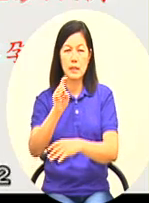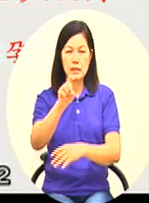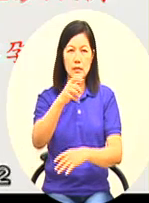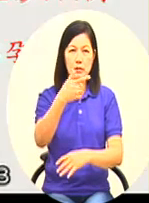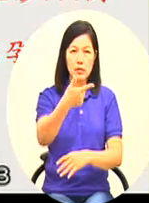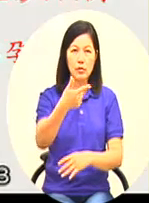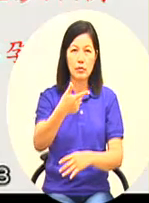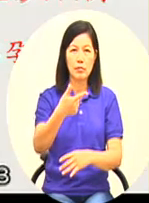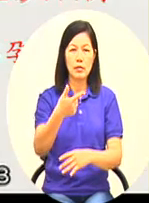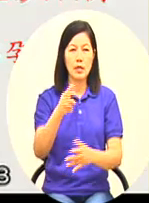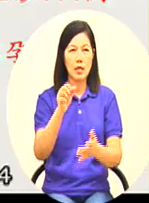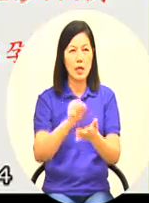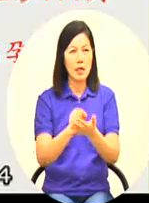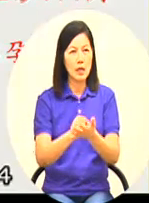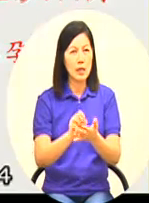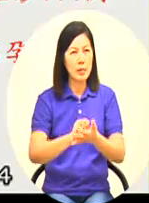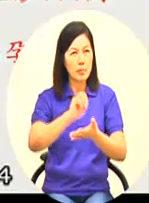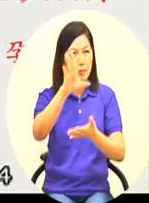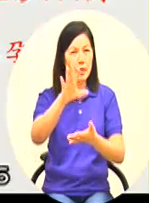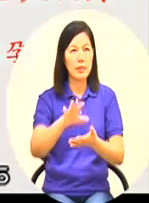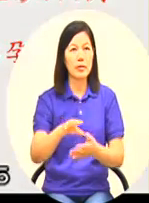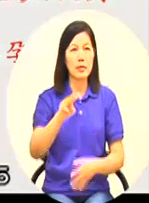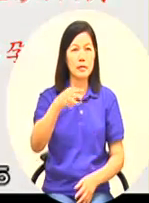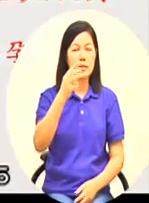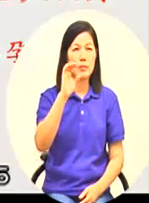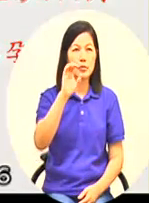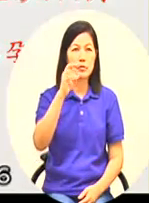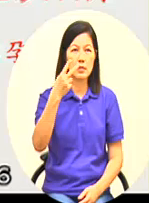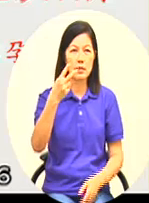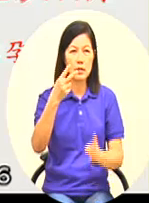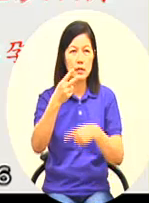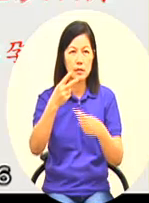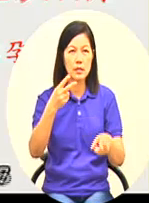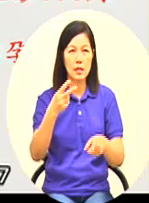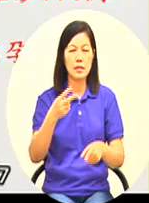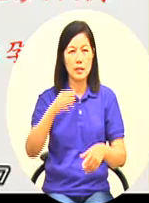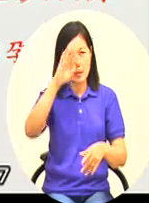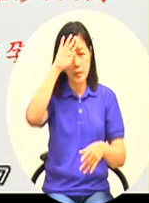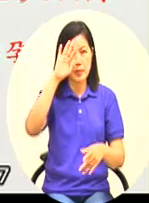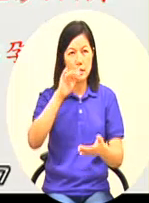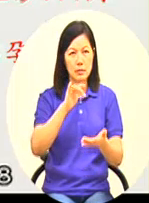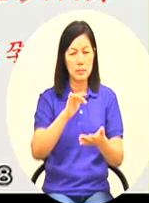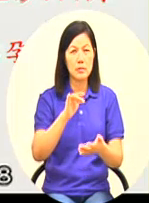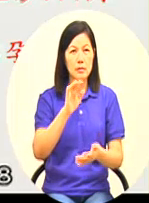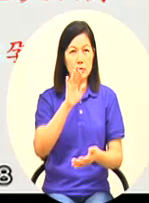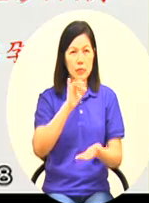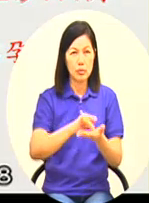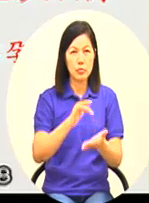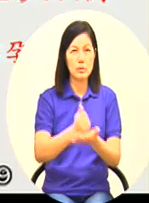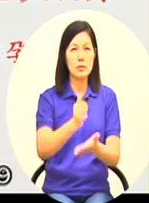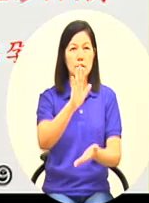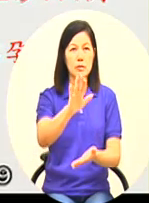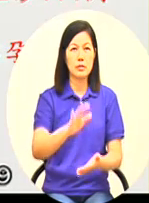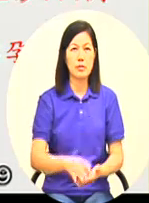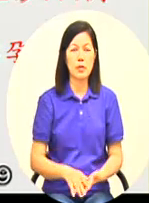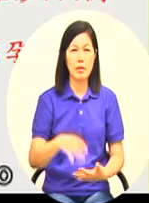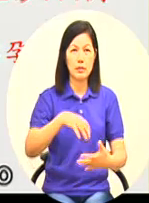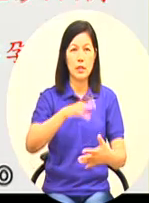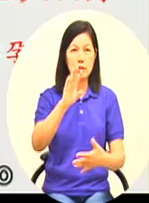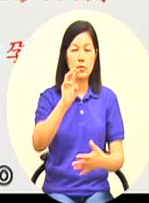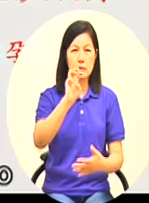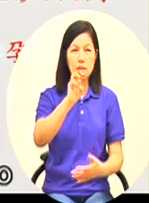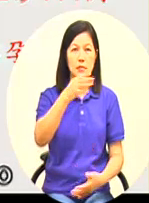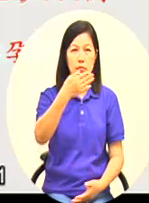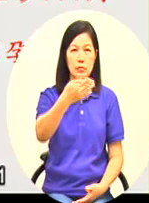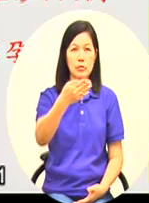告的392名这个刺卡病例，哦，包含了39名孕妇及另报告